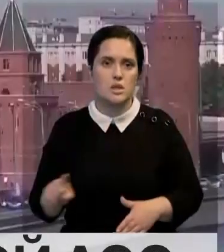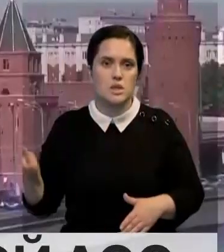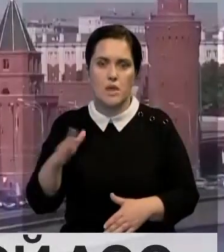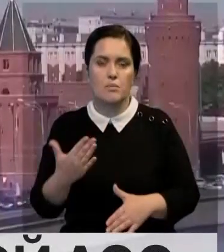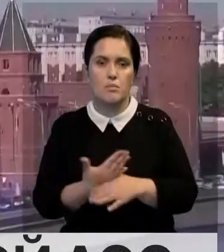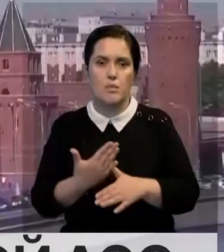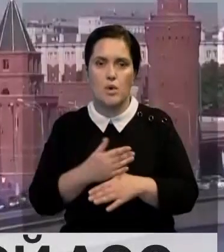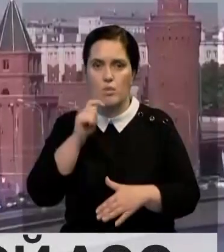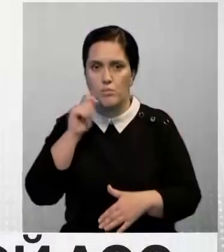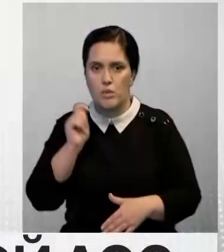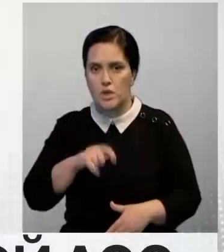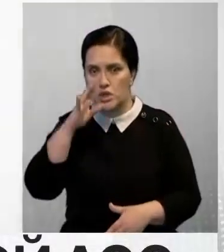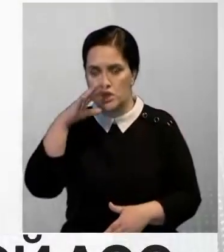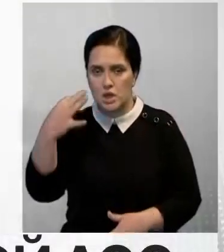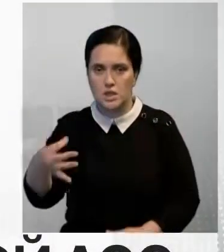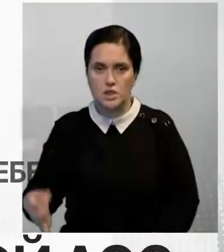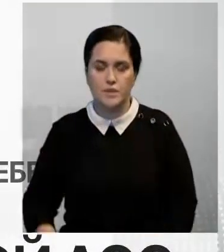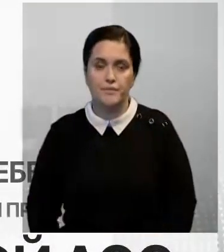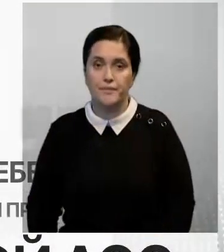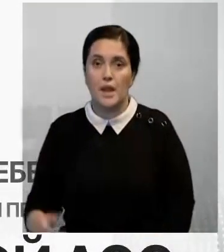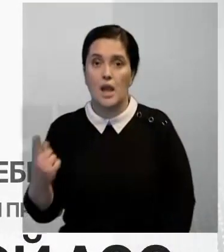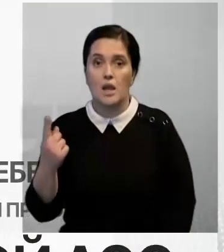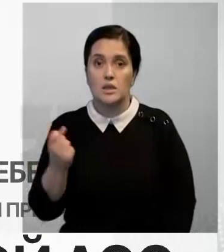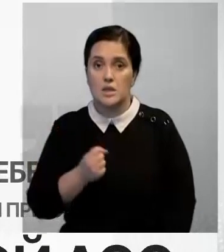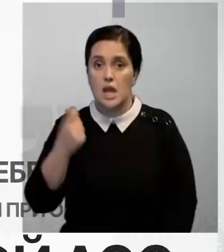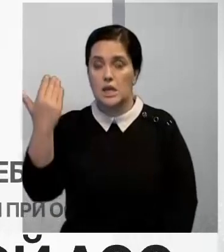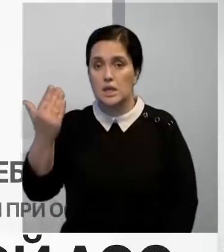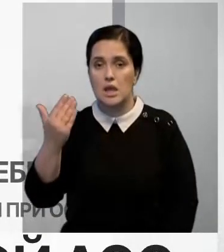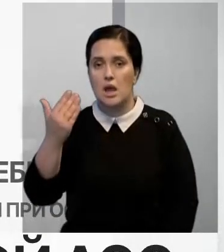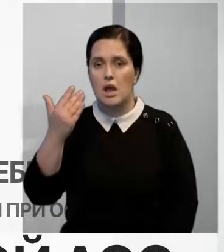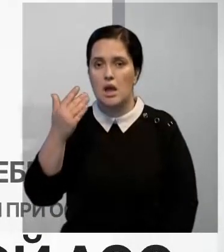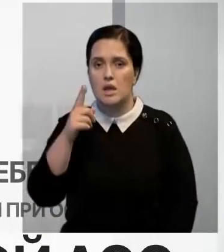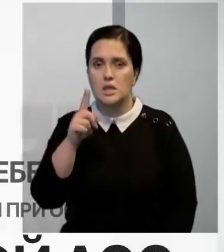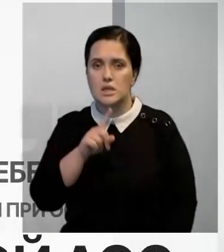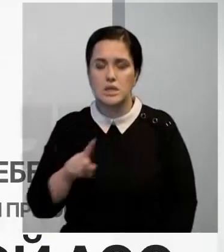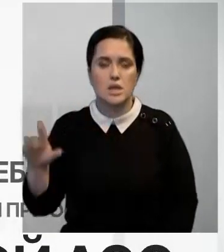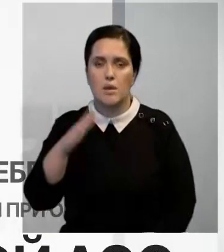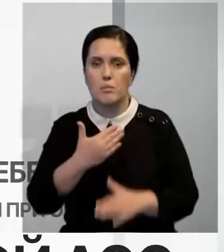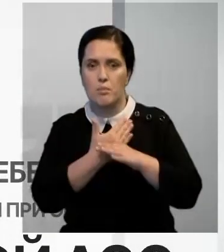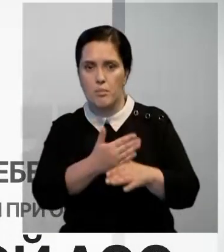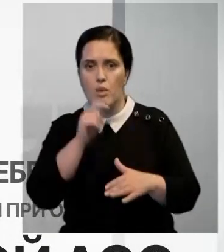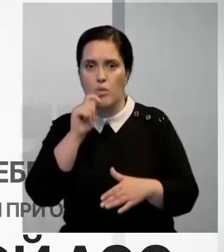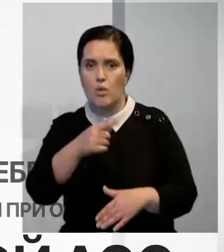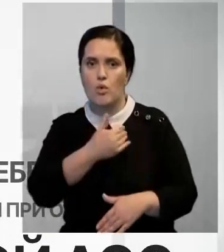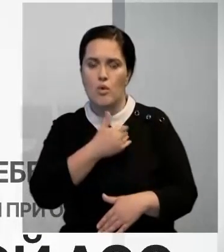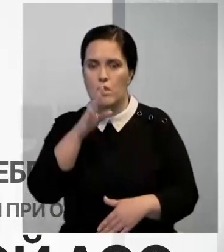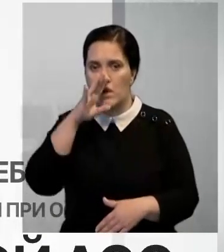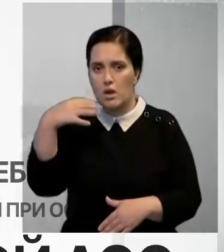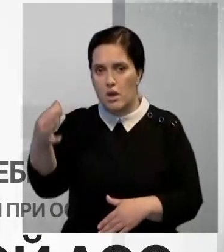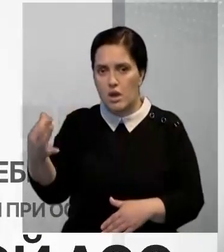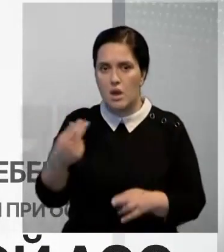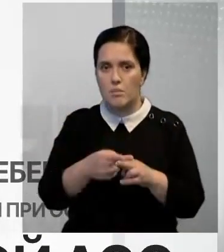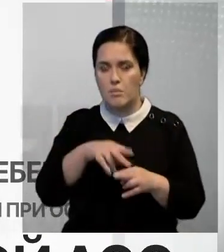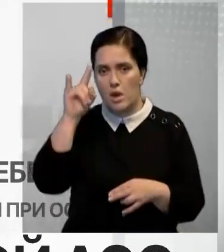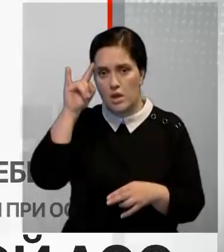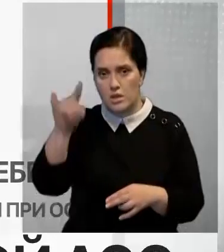помогает Украине в шантаже. Последние недели западные покровители Украины, по сути, помогают Киеву в его попытках ядерного шантажа, игнорируя